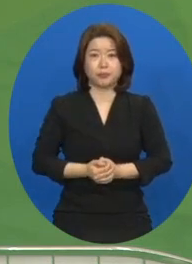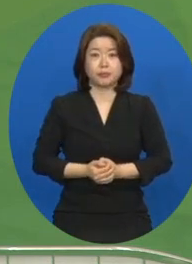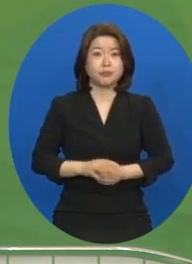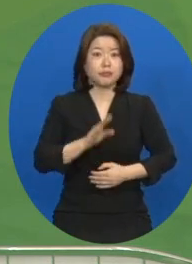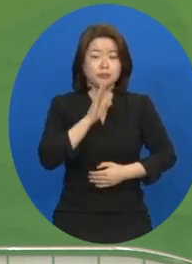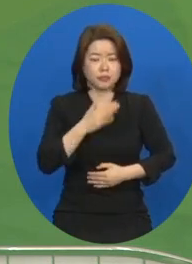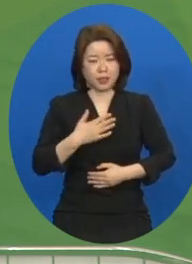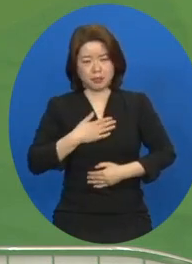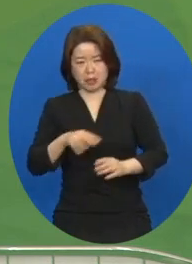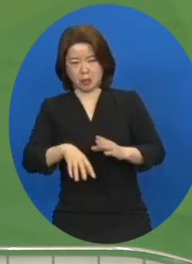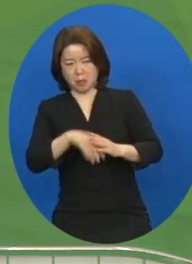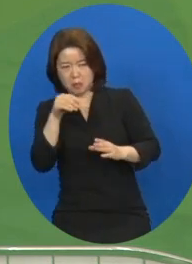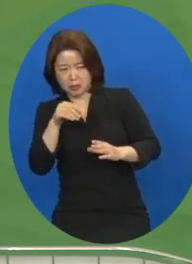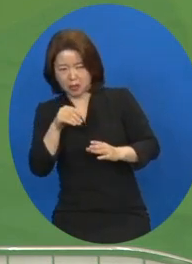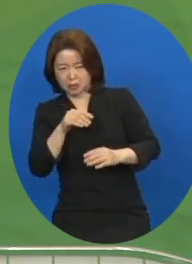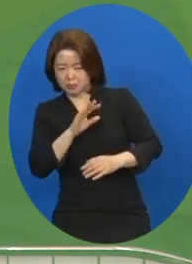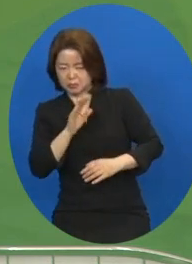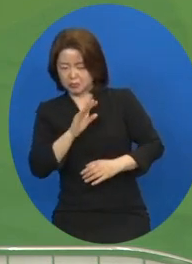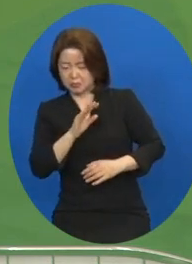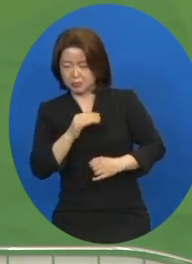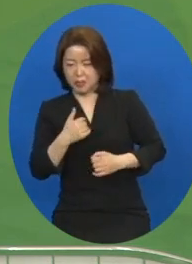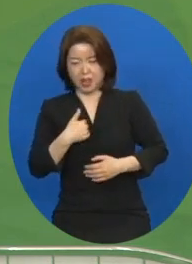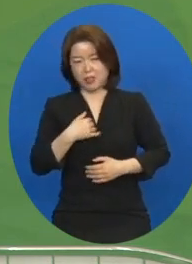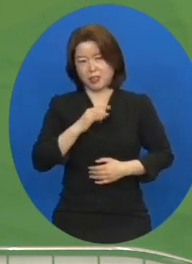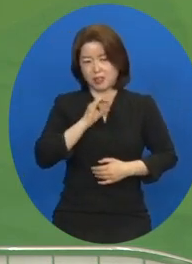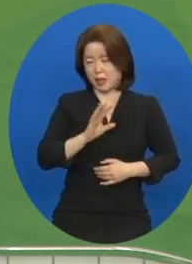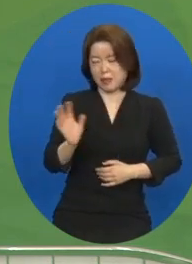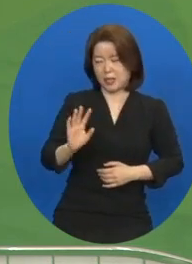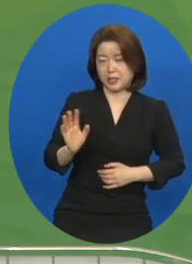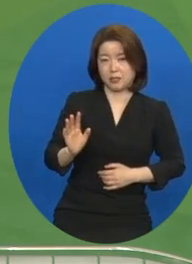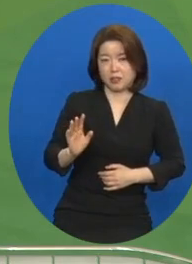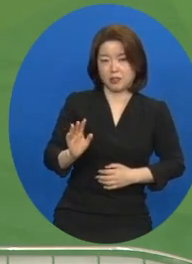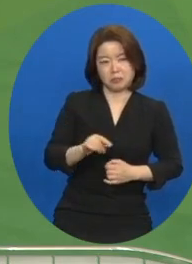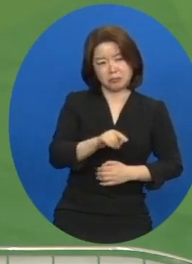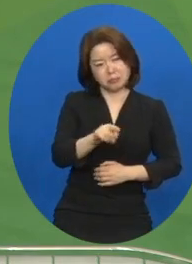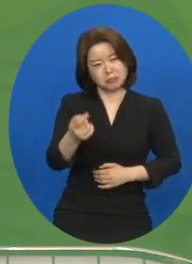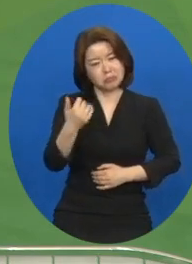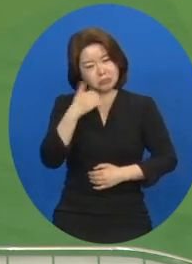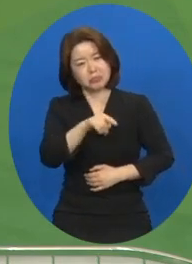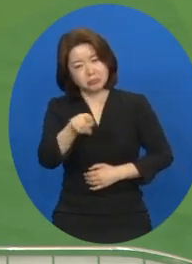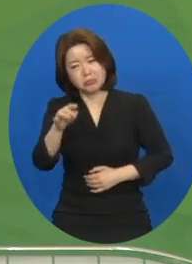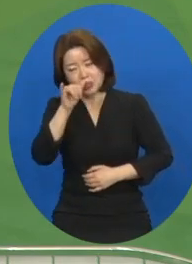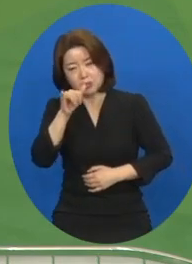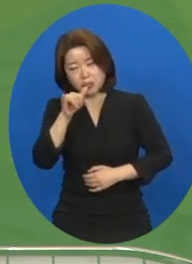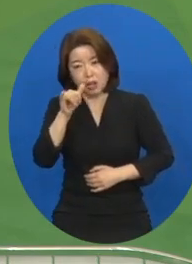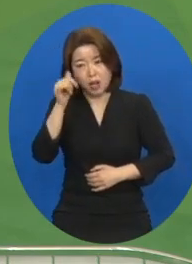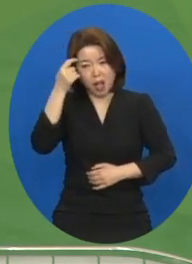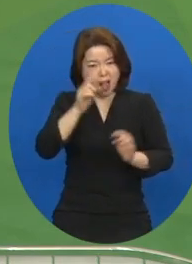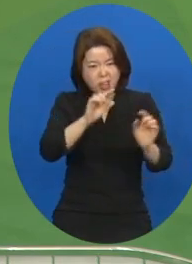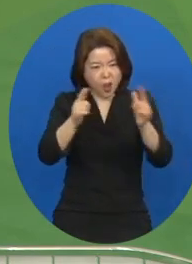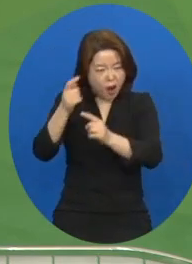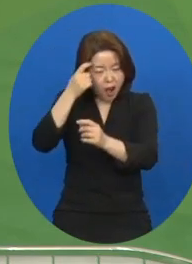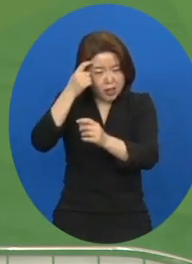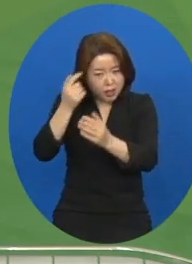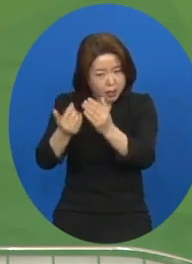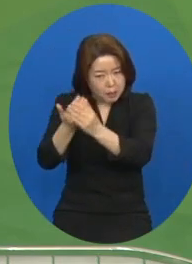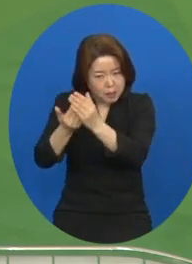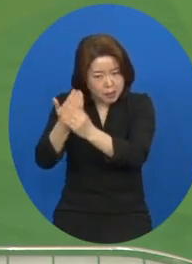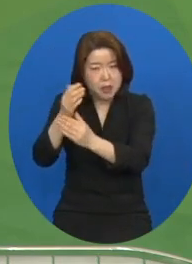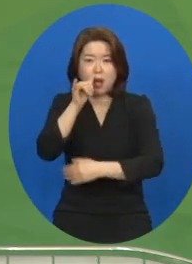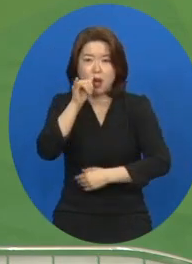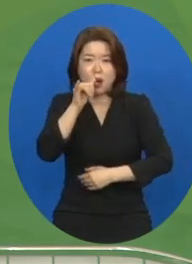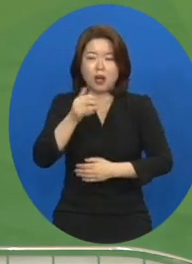정말 내가 뽑힐까? 나만 그랬겠어? 뭐 별의별 생각이 다 있었을지 몰라요.